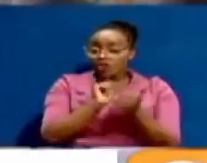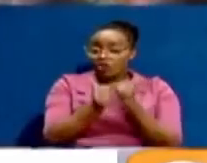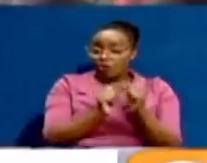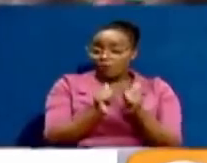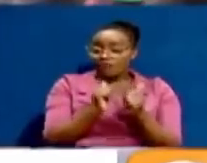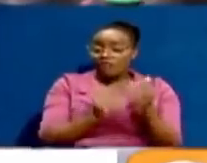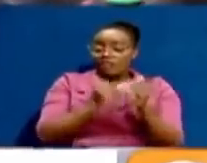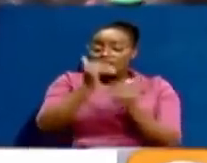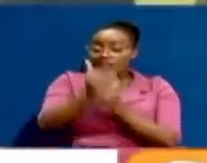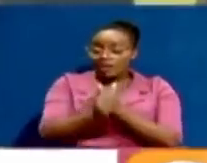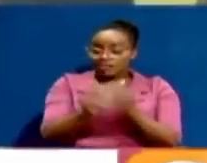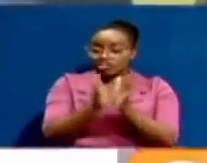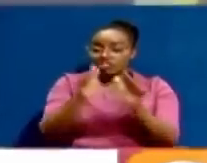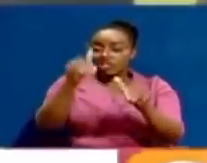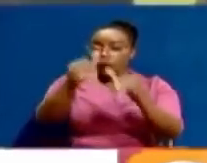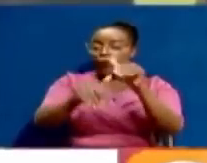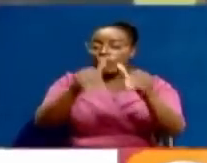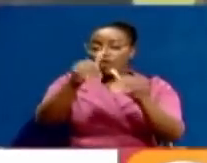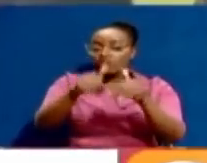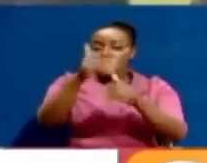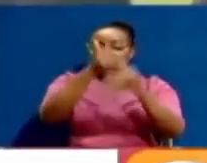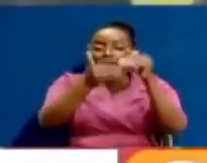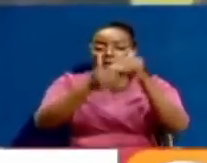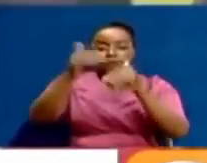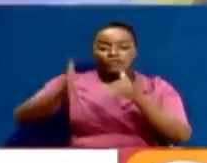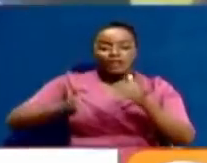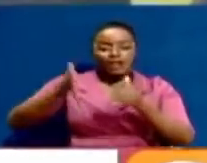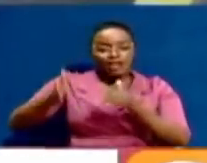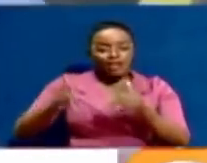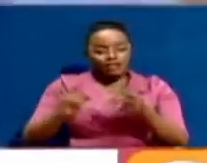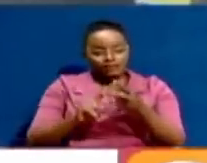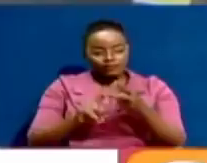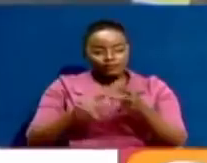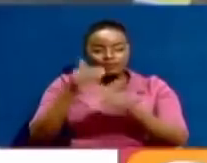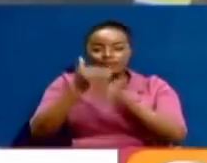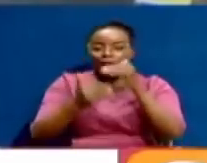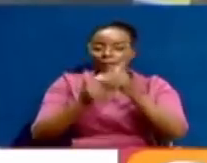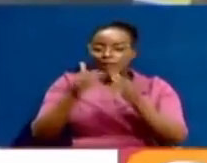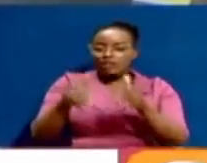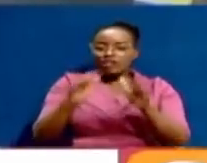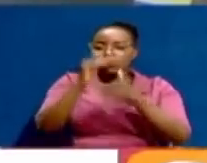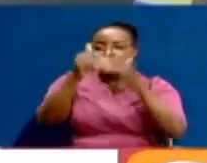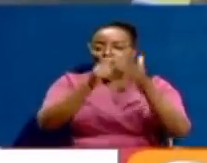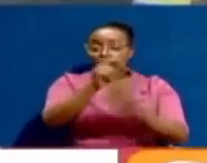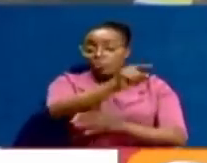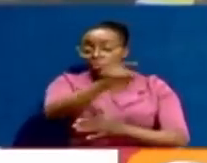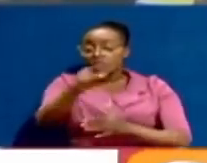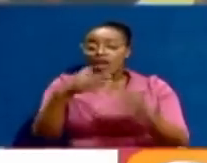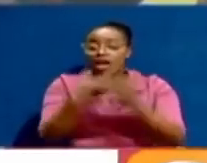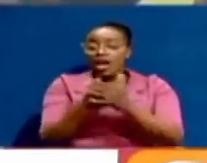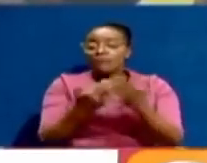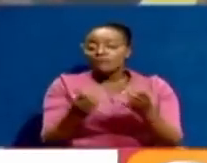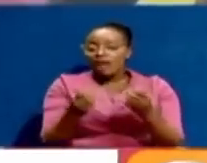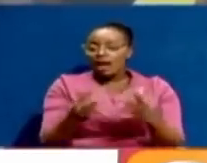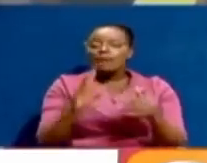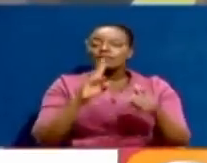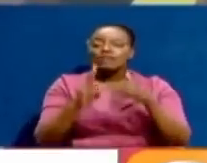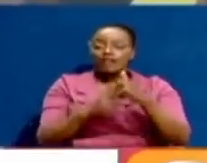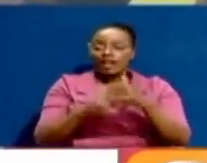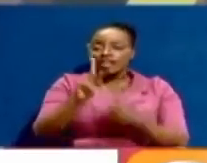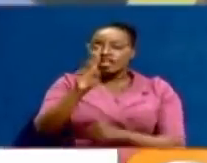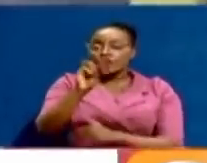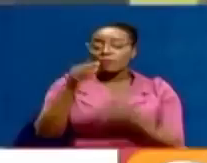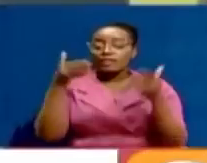in the coming general elections. Tukajenga reli, tukajenga hii barabara zote, tumefikisha kilomita 1,700